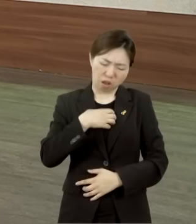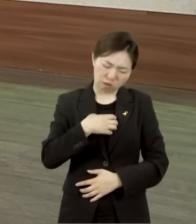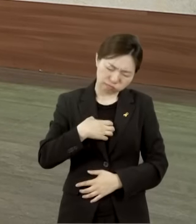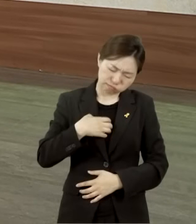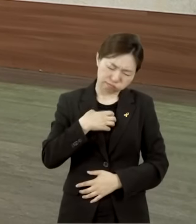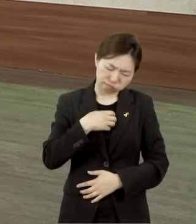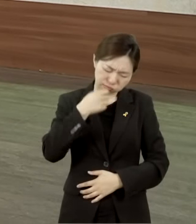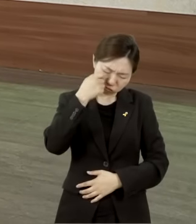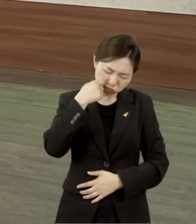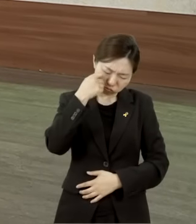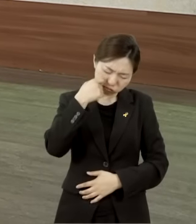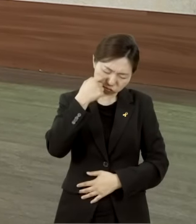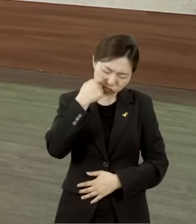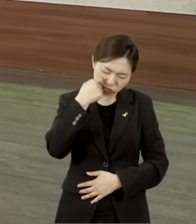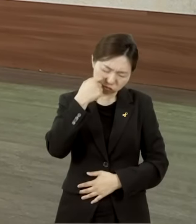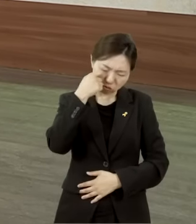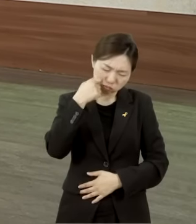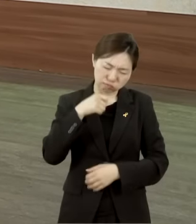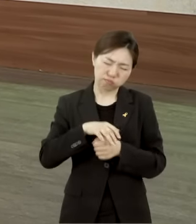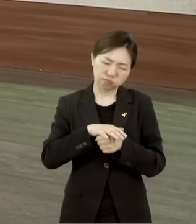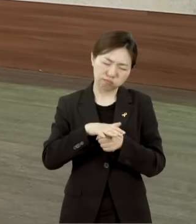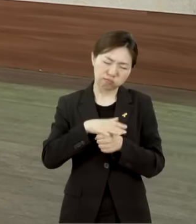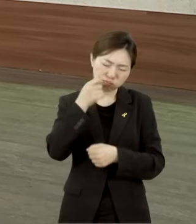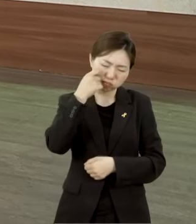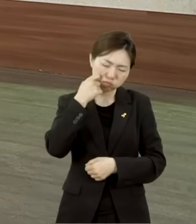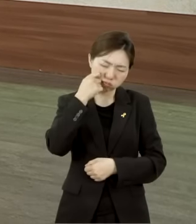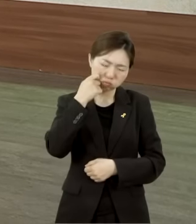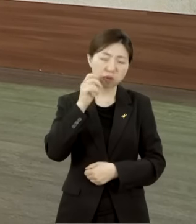슬프겠다 있는 불자 님도 얼마나